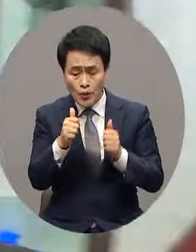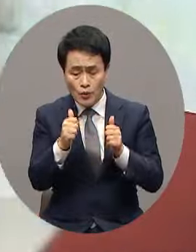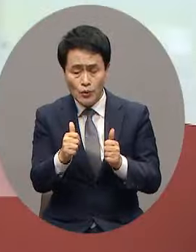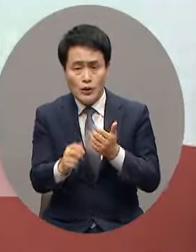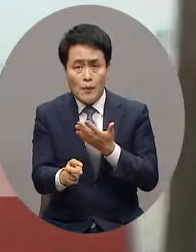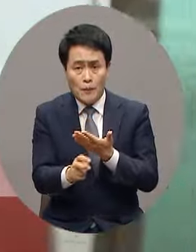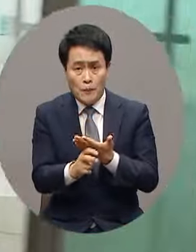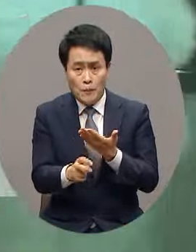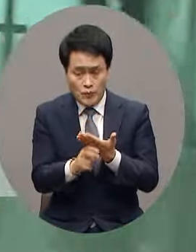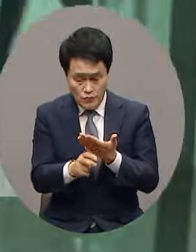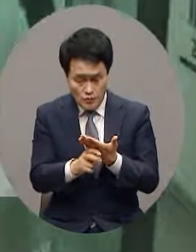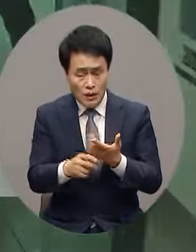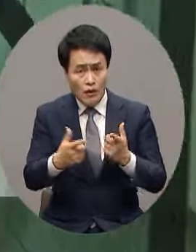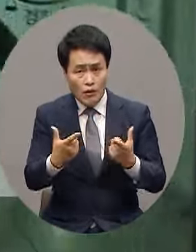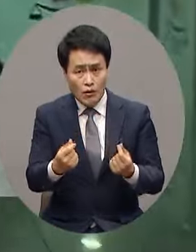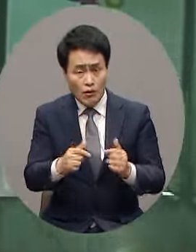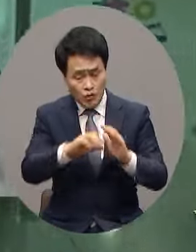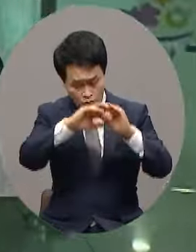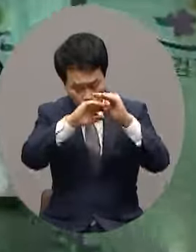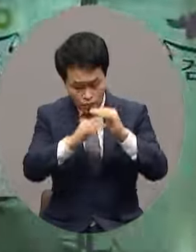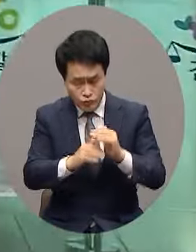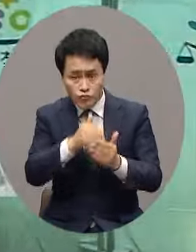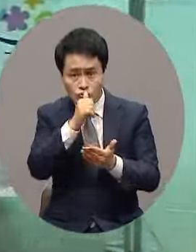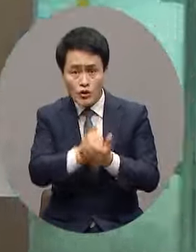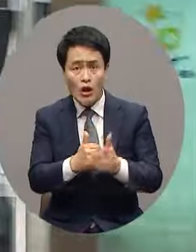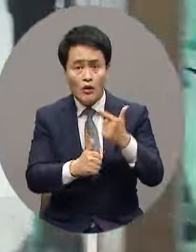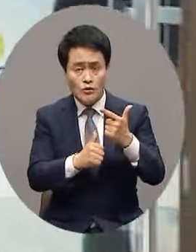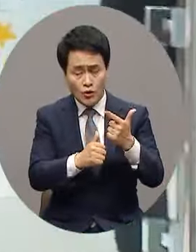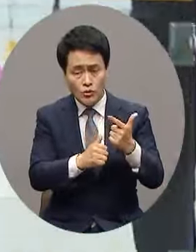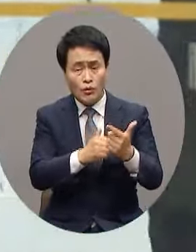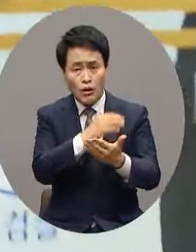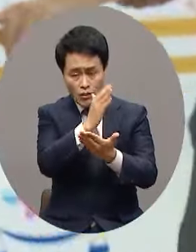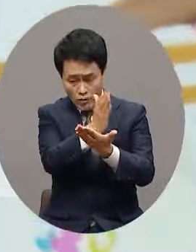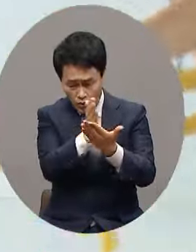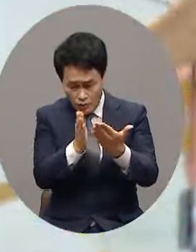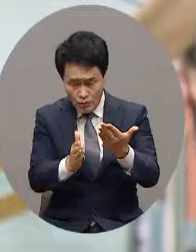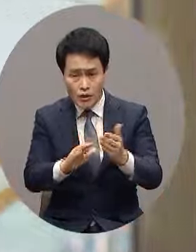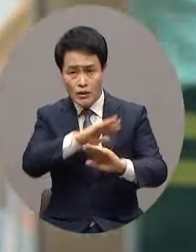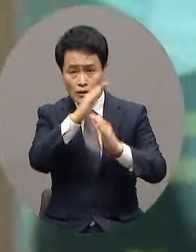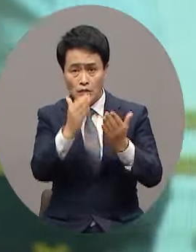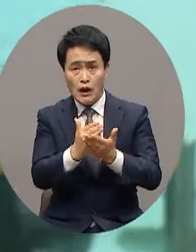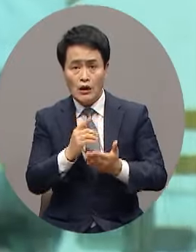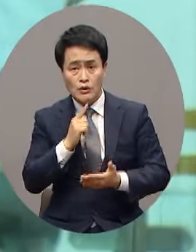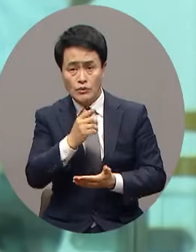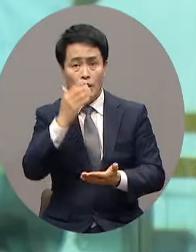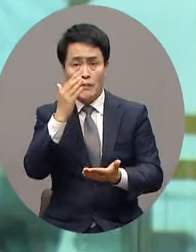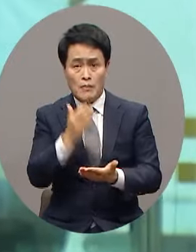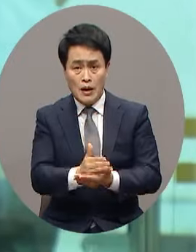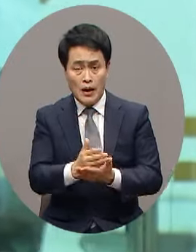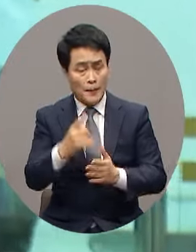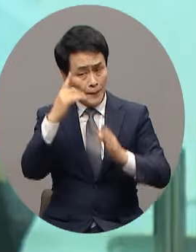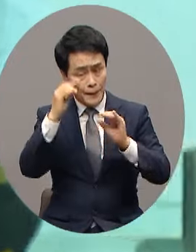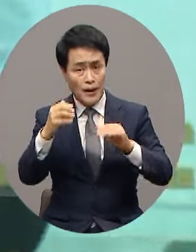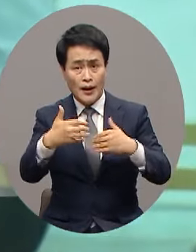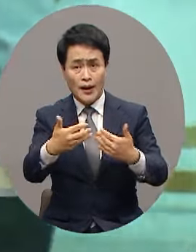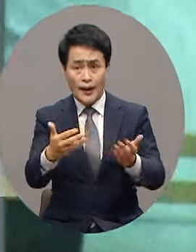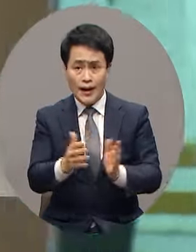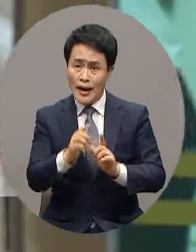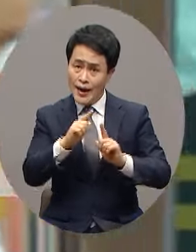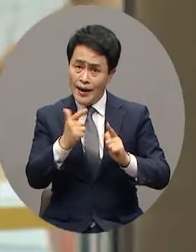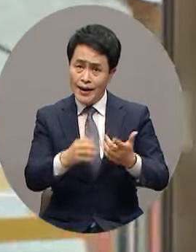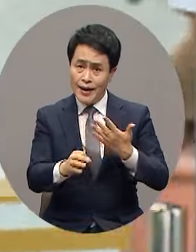위반 등 논의 대상이었던 6개 혐의 모두 불기소였습니다. 다만 만장일치였는지